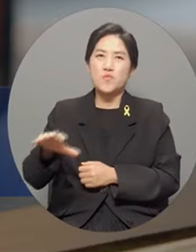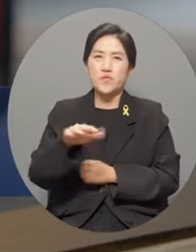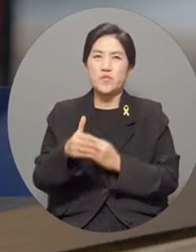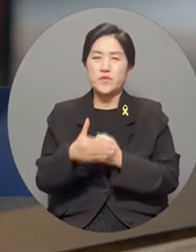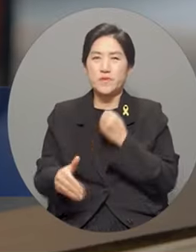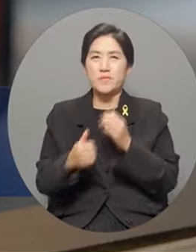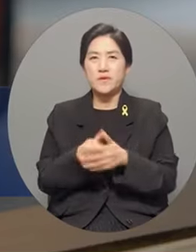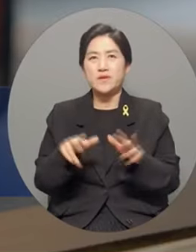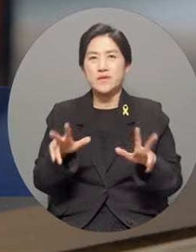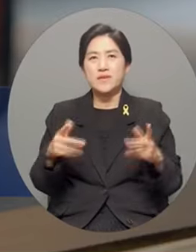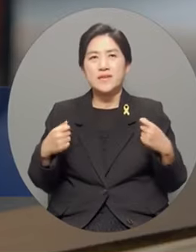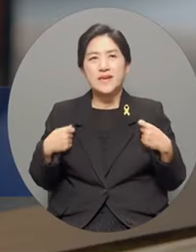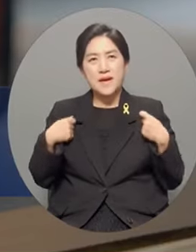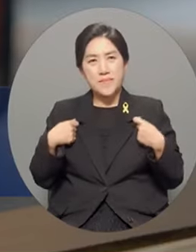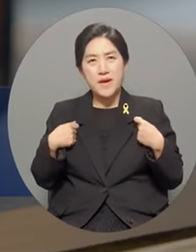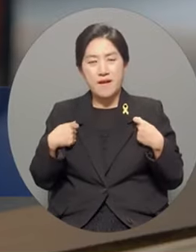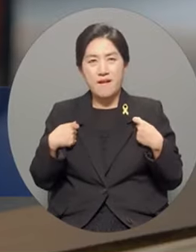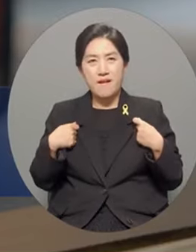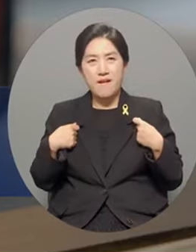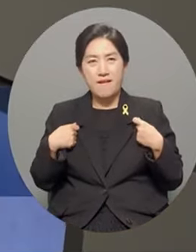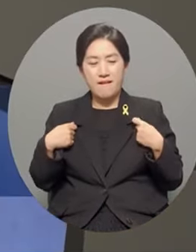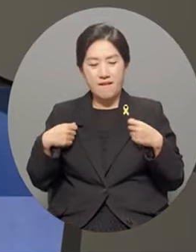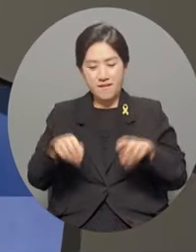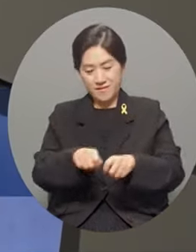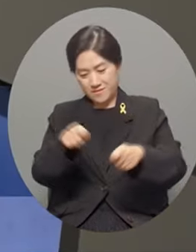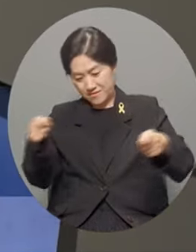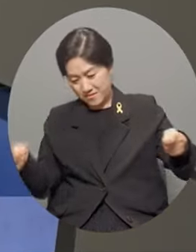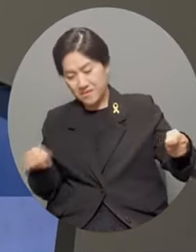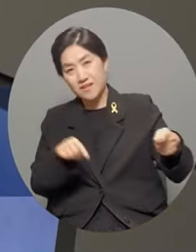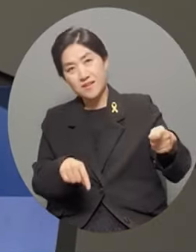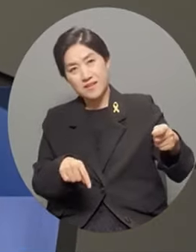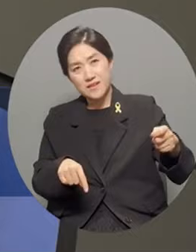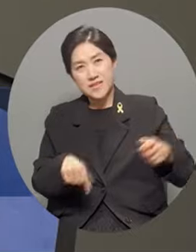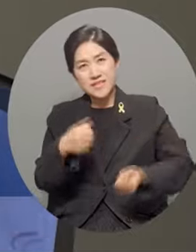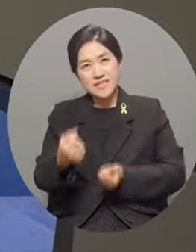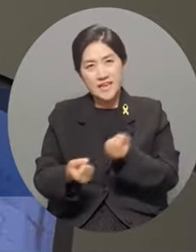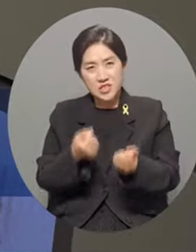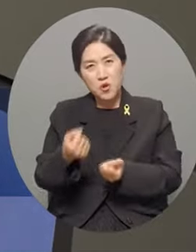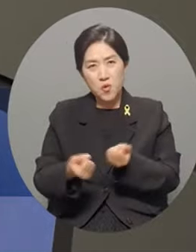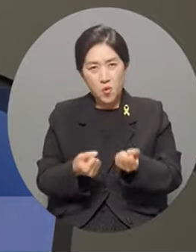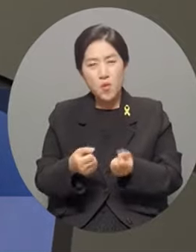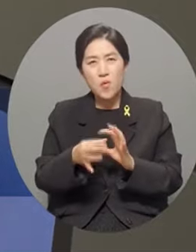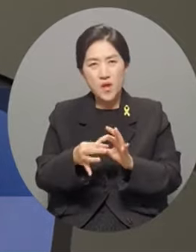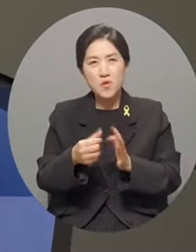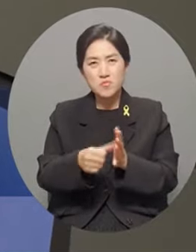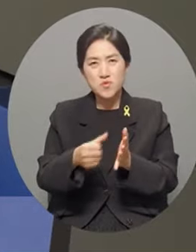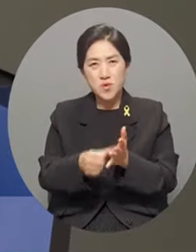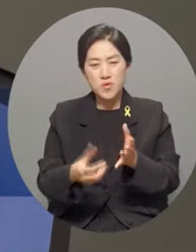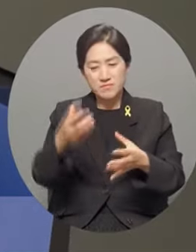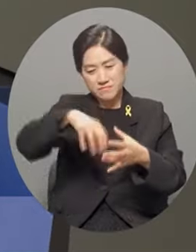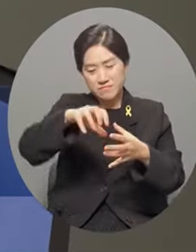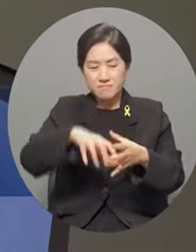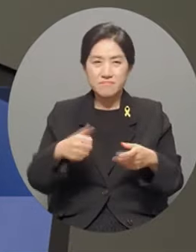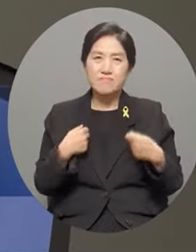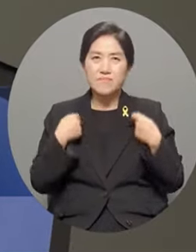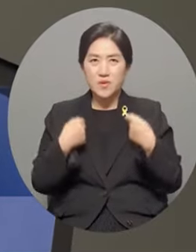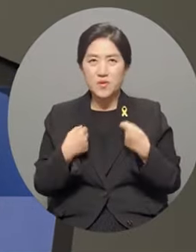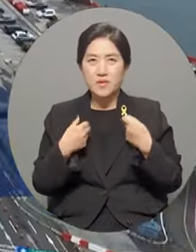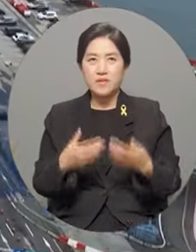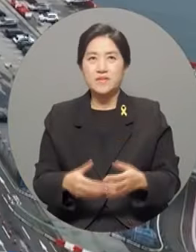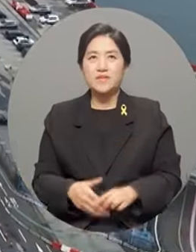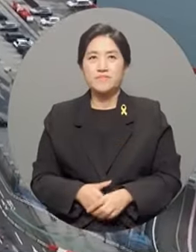동회 분들이시다 보니까 이제 가방에 이제 뭐 자전거 용품이 런 거를